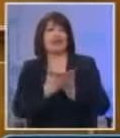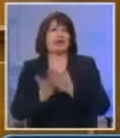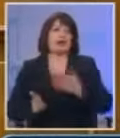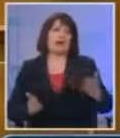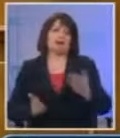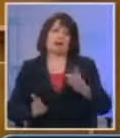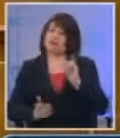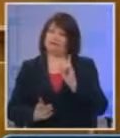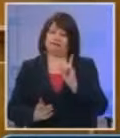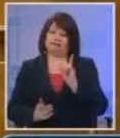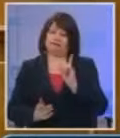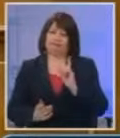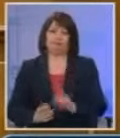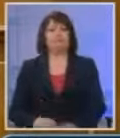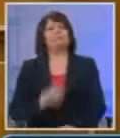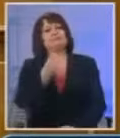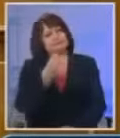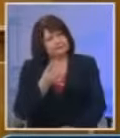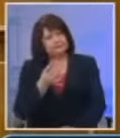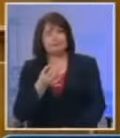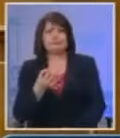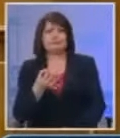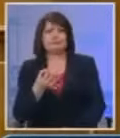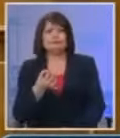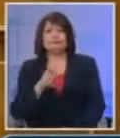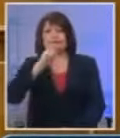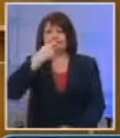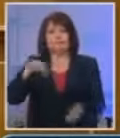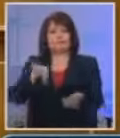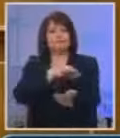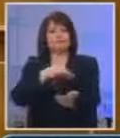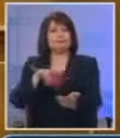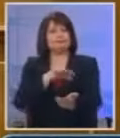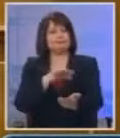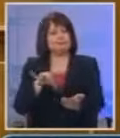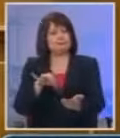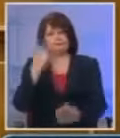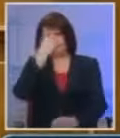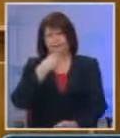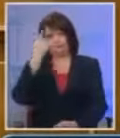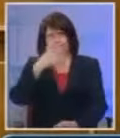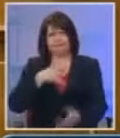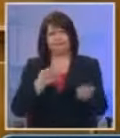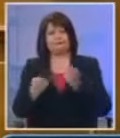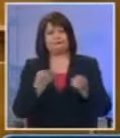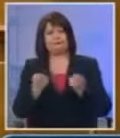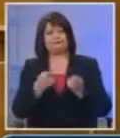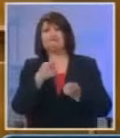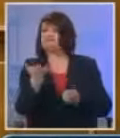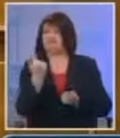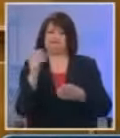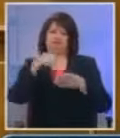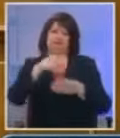αριστεράς. Μιλήσατε μετά και είπατε ότι μυστική διπλωματία και προσωπικές στρατηγικές σε εσάς δεν